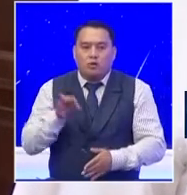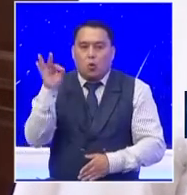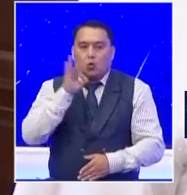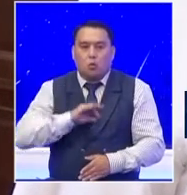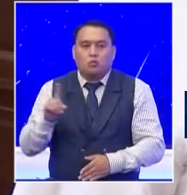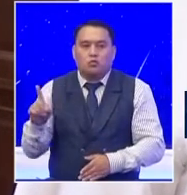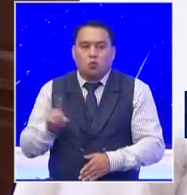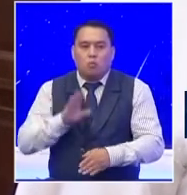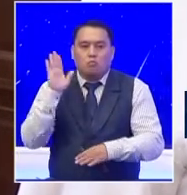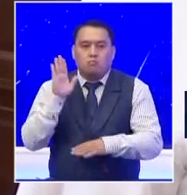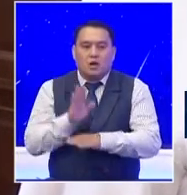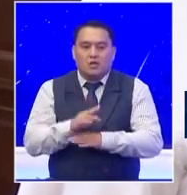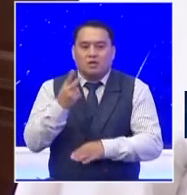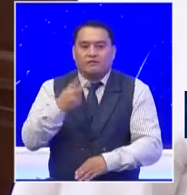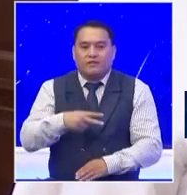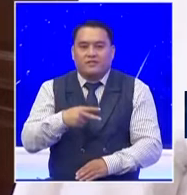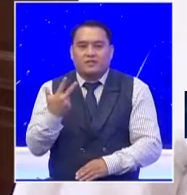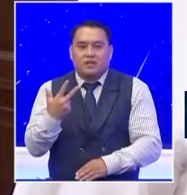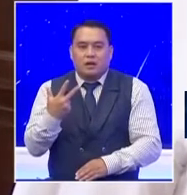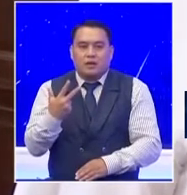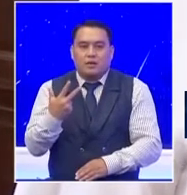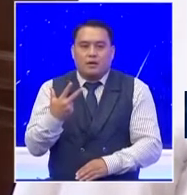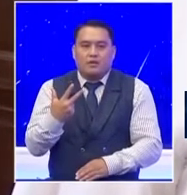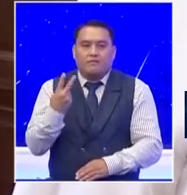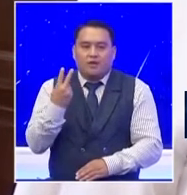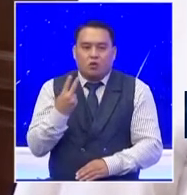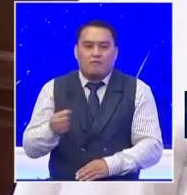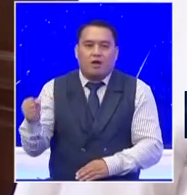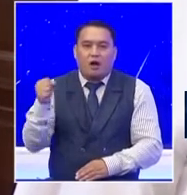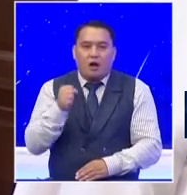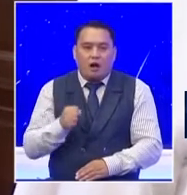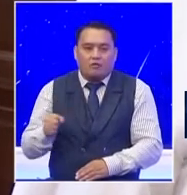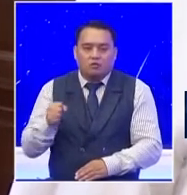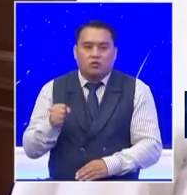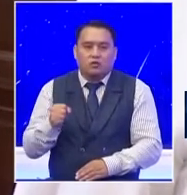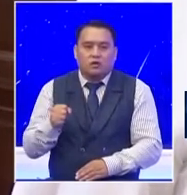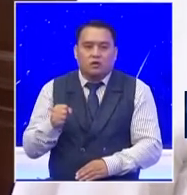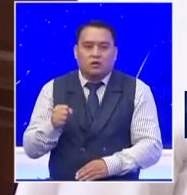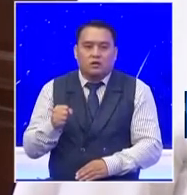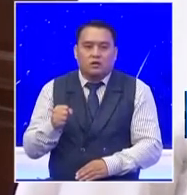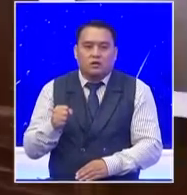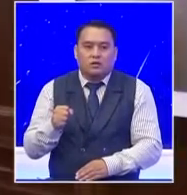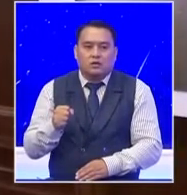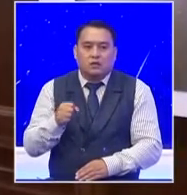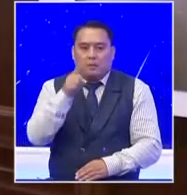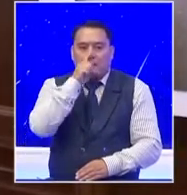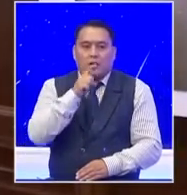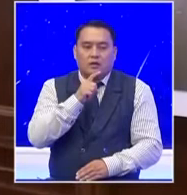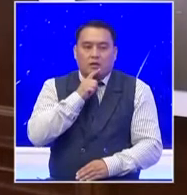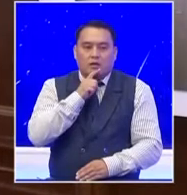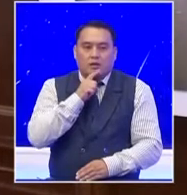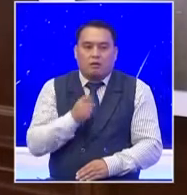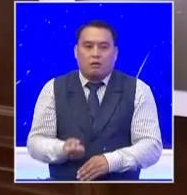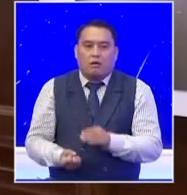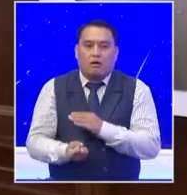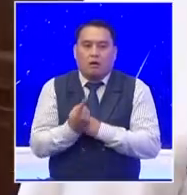что постановление номер 23 от 2 августа, значит, непонятно, чем обосновано,